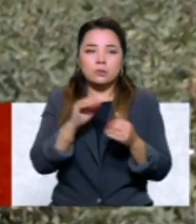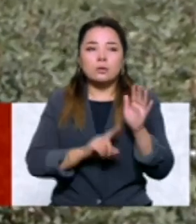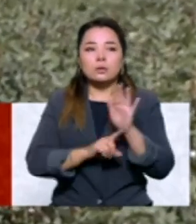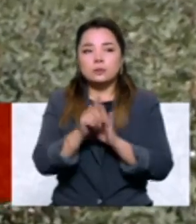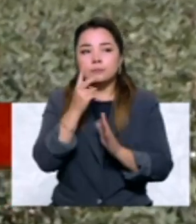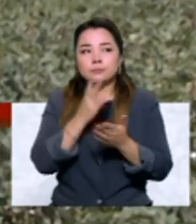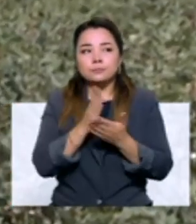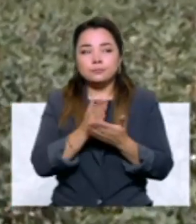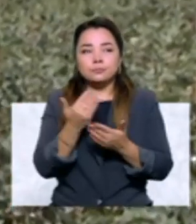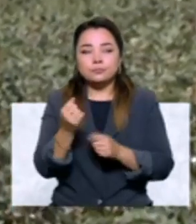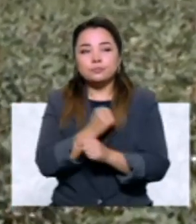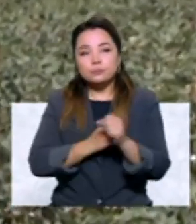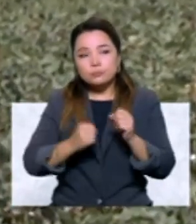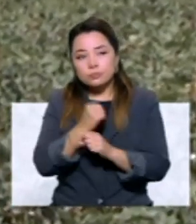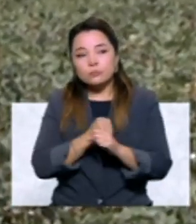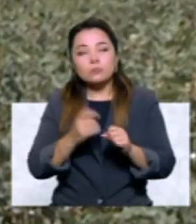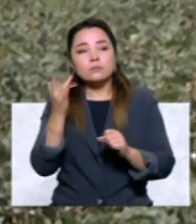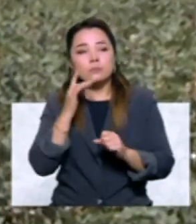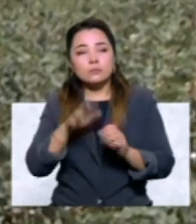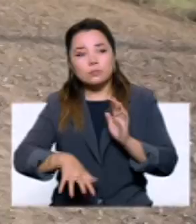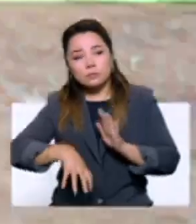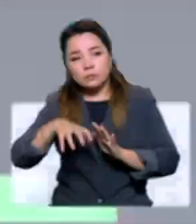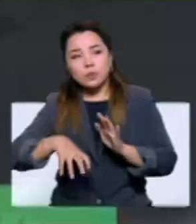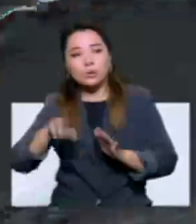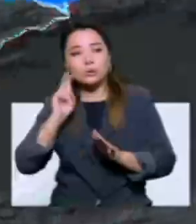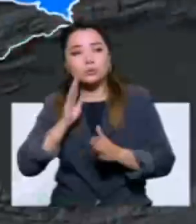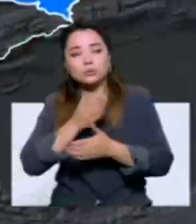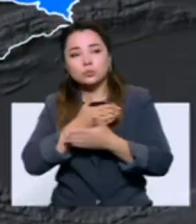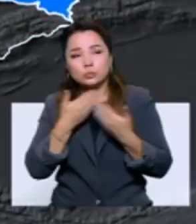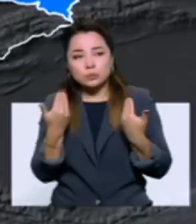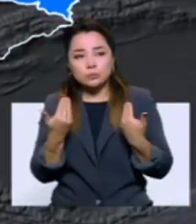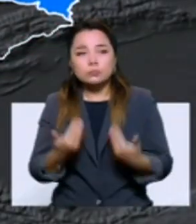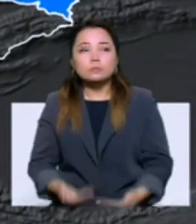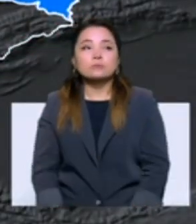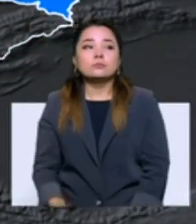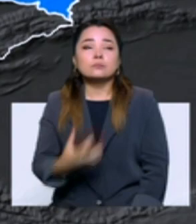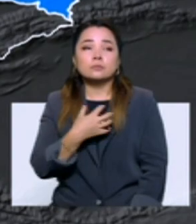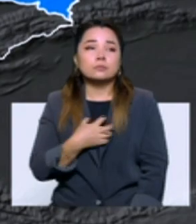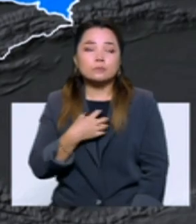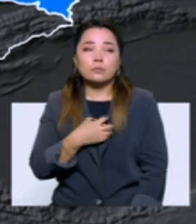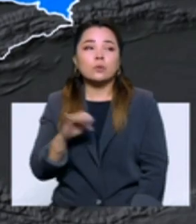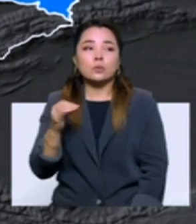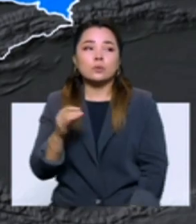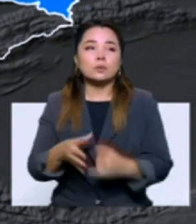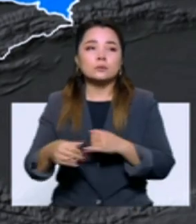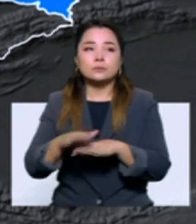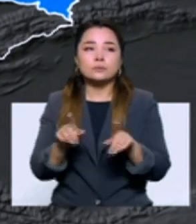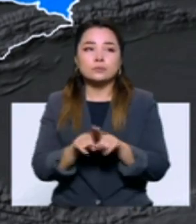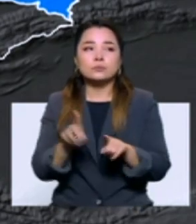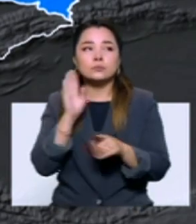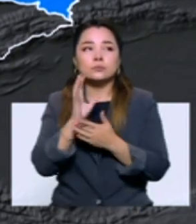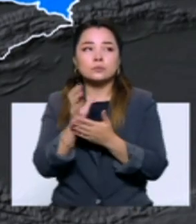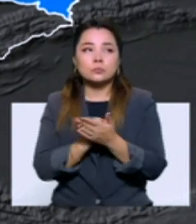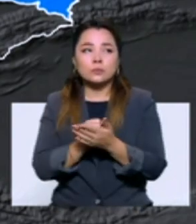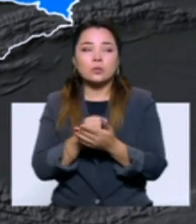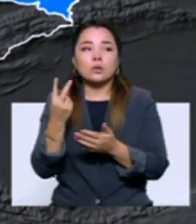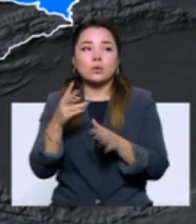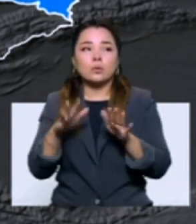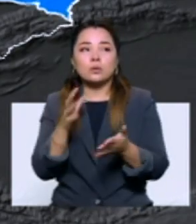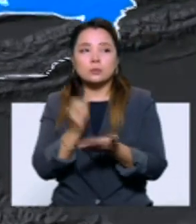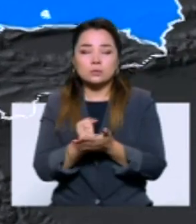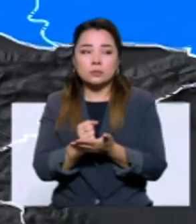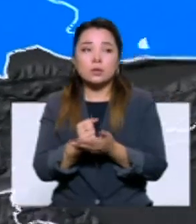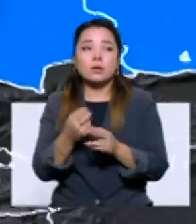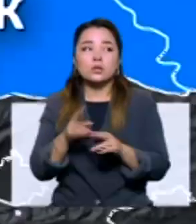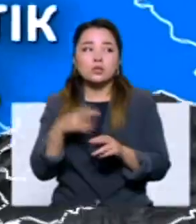басына барамыз, мотордың басына. Күндігі осы су бермейді. Негізі Қазақстанның оңтүстік өңірлері су қоры бойынша екінші орында,